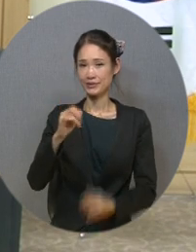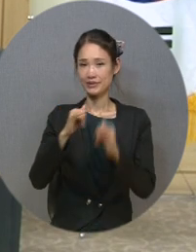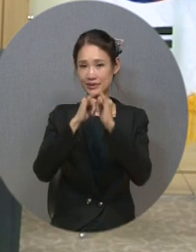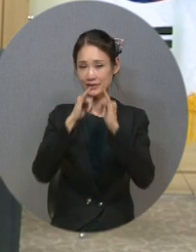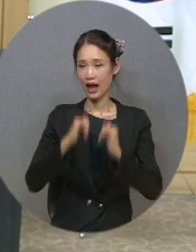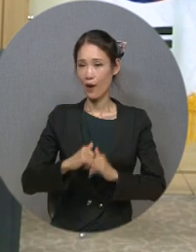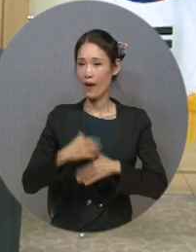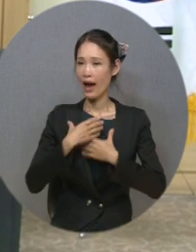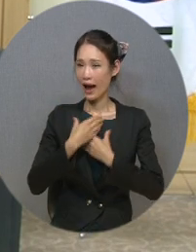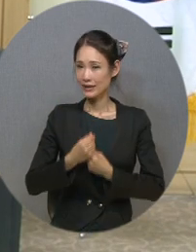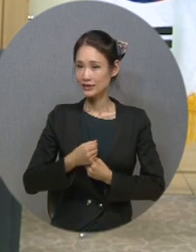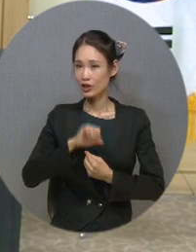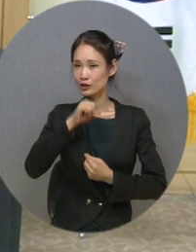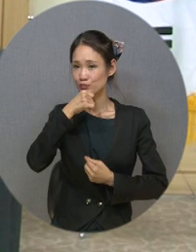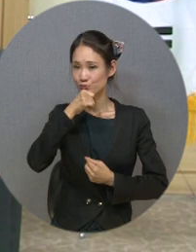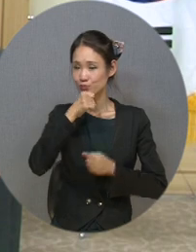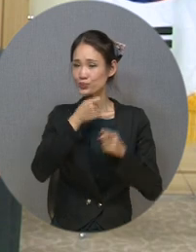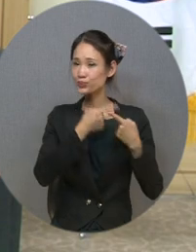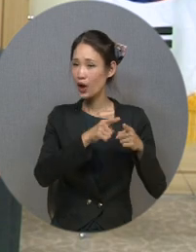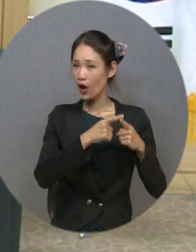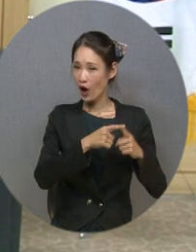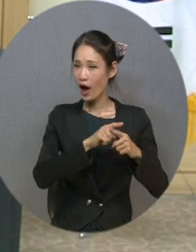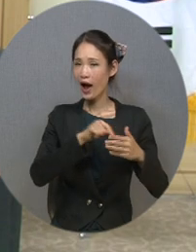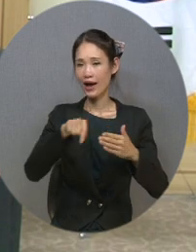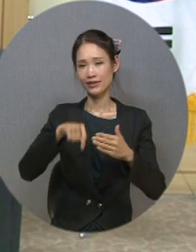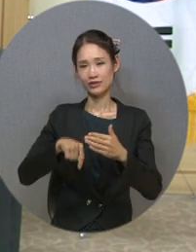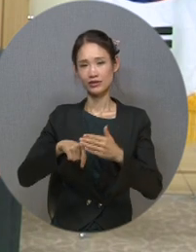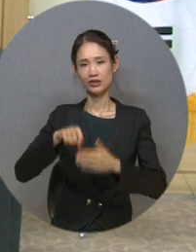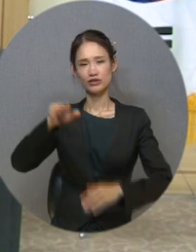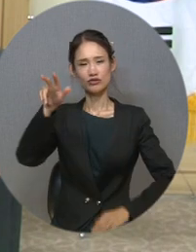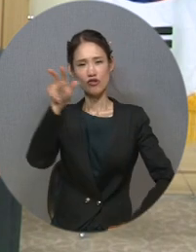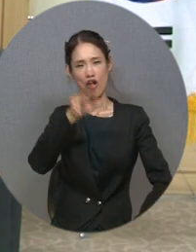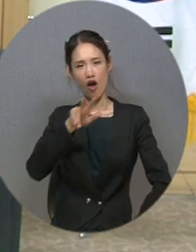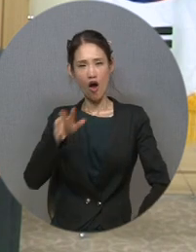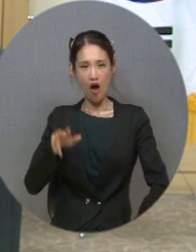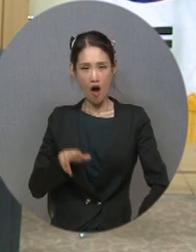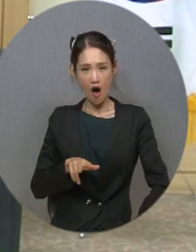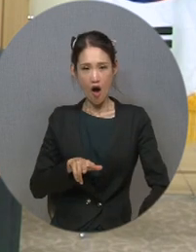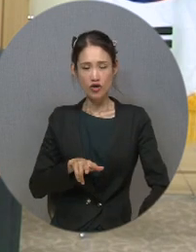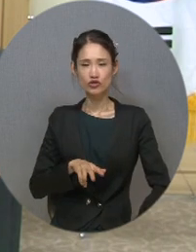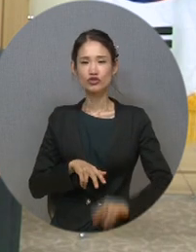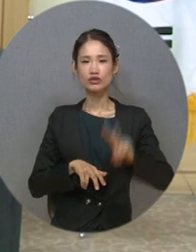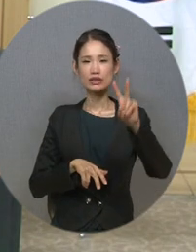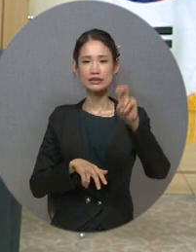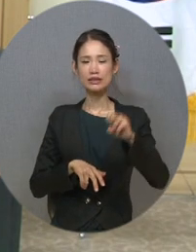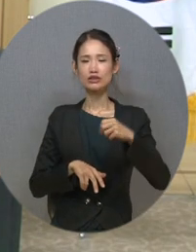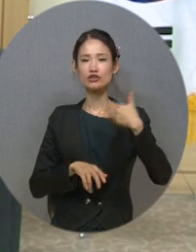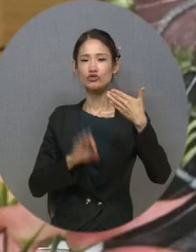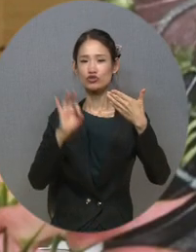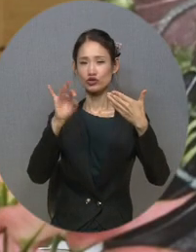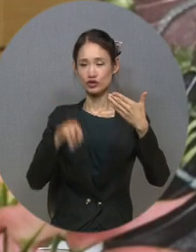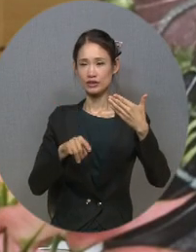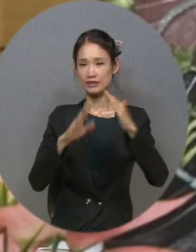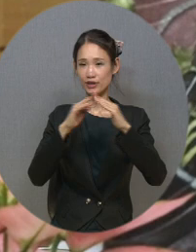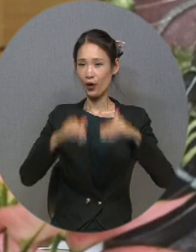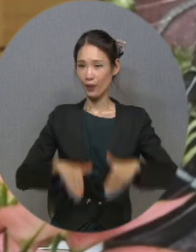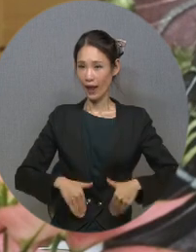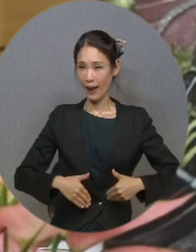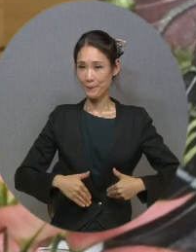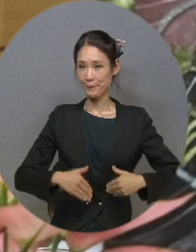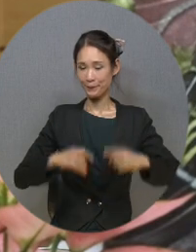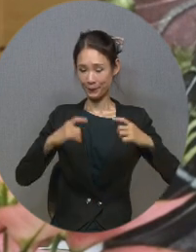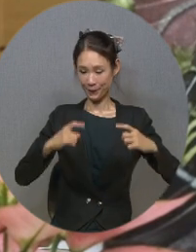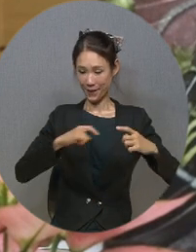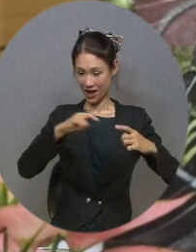사회안전지수 평가에서 광양시가 전국 29위, 전남에서 1위를 달성하였습니다. 광주와 전라